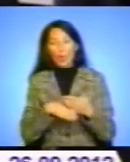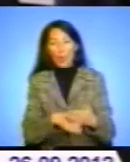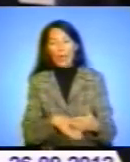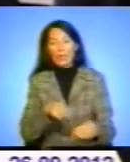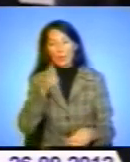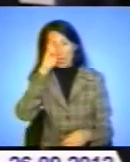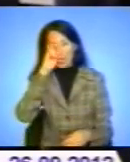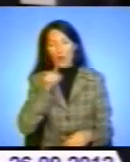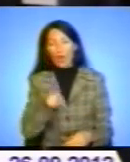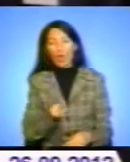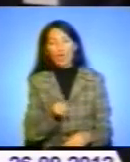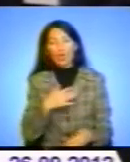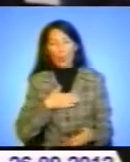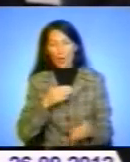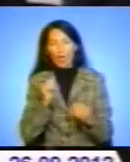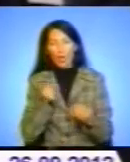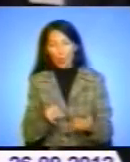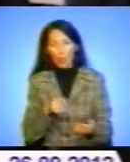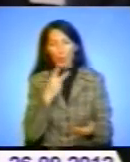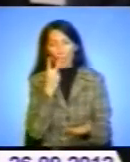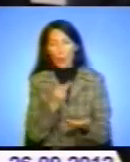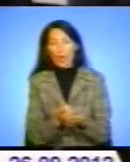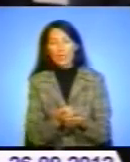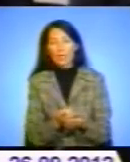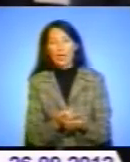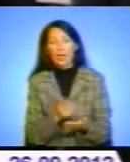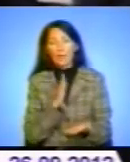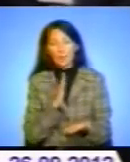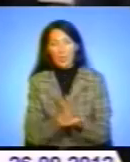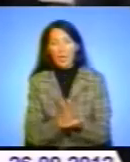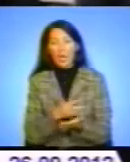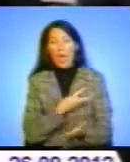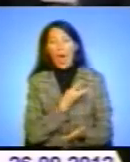побачили, вселяє оптимізм